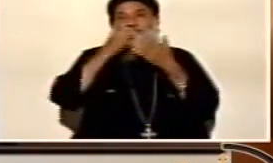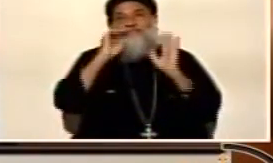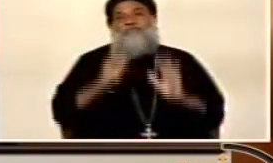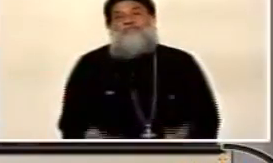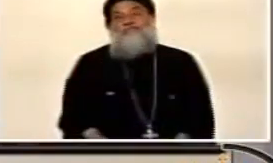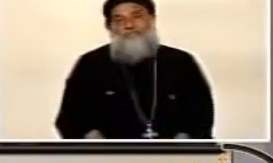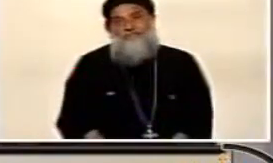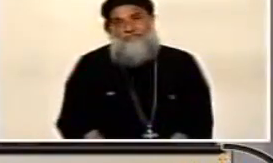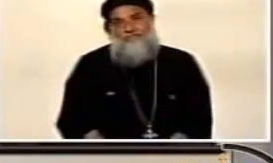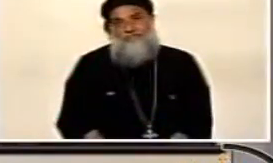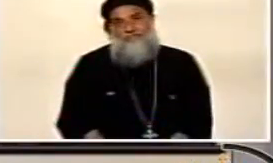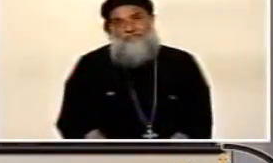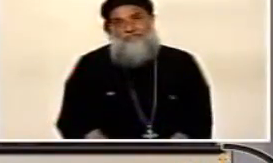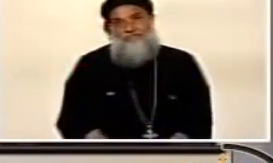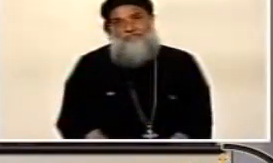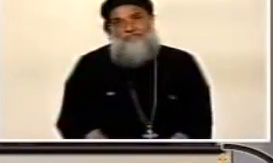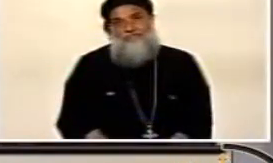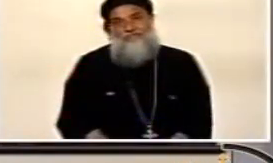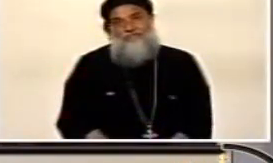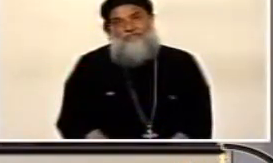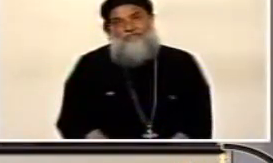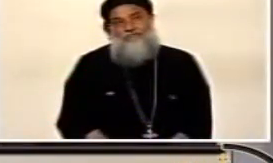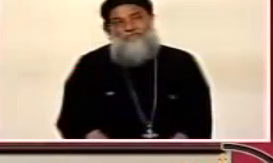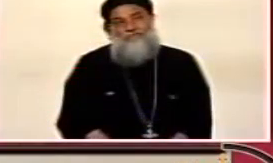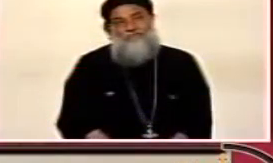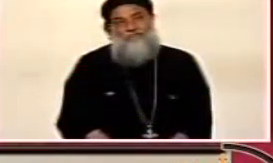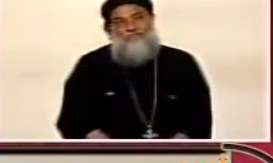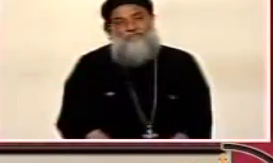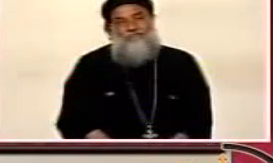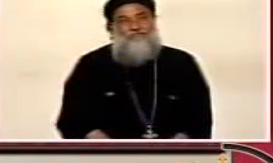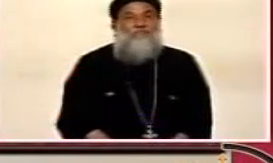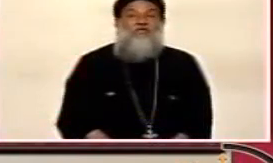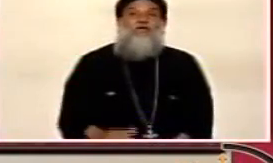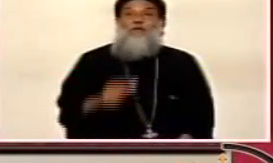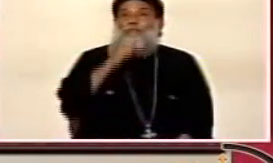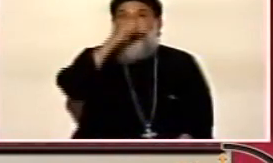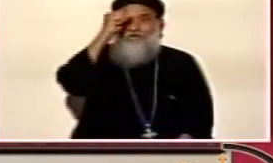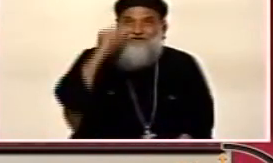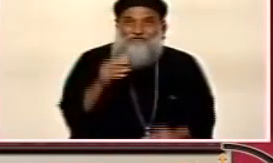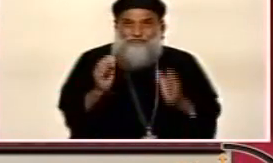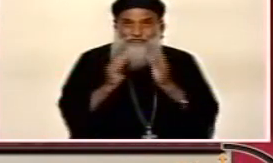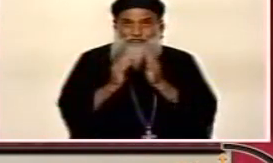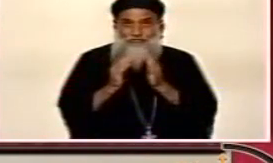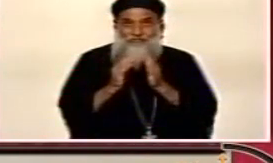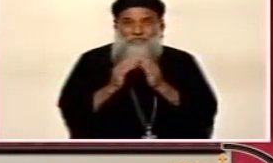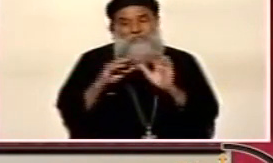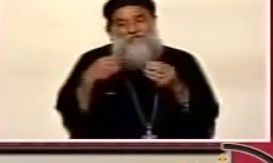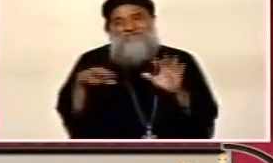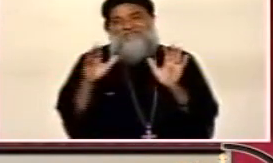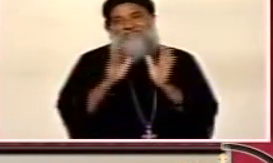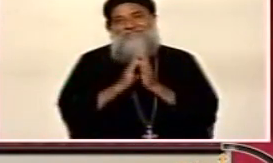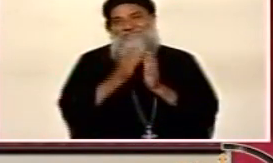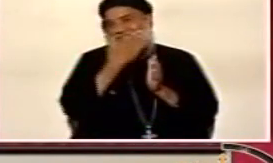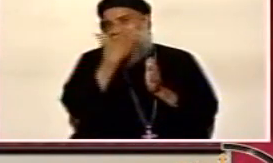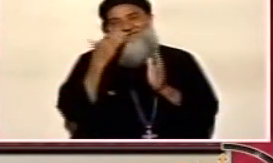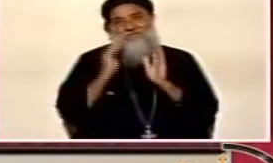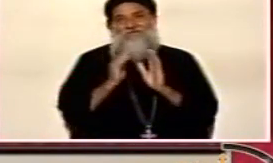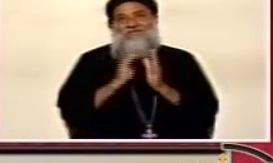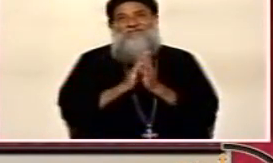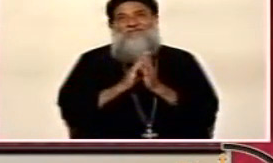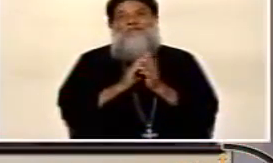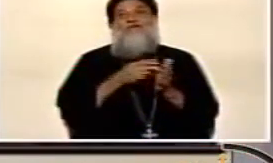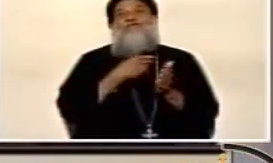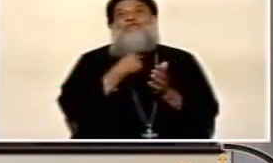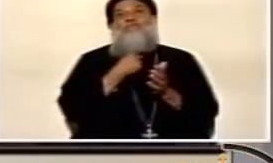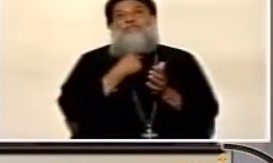السيد المسيح. بس ربنا يخليك سيدي. الصغرى حتى بتكسر الصوم الانقطاعي بس. لكن الجمعة دي